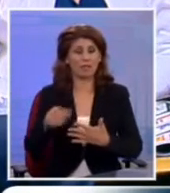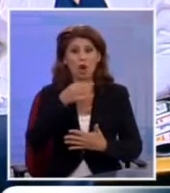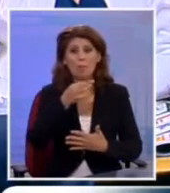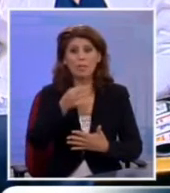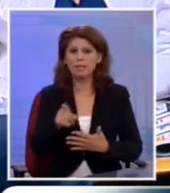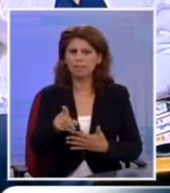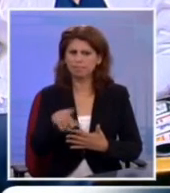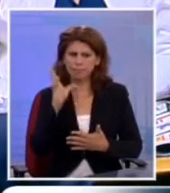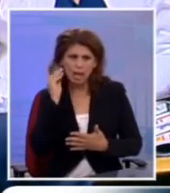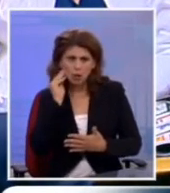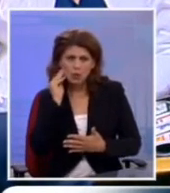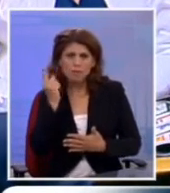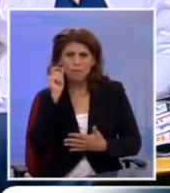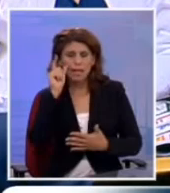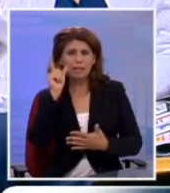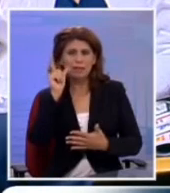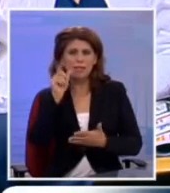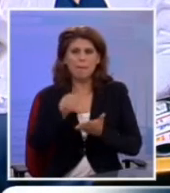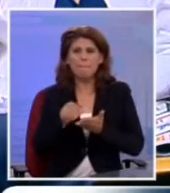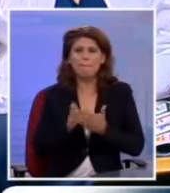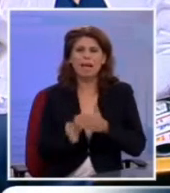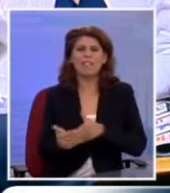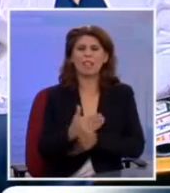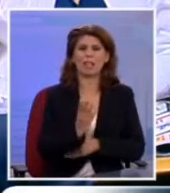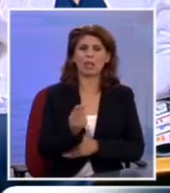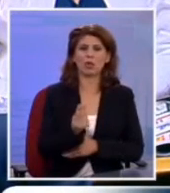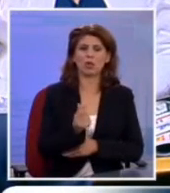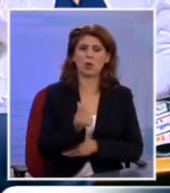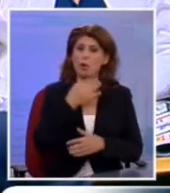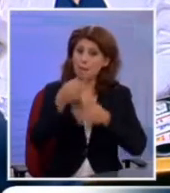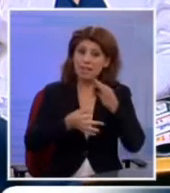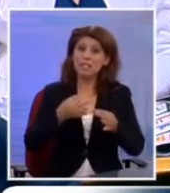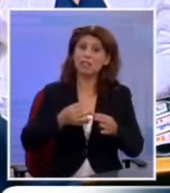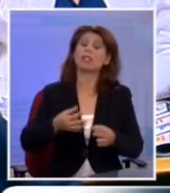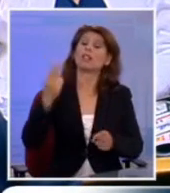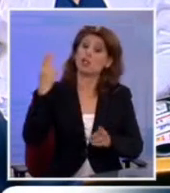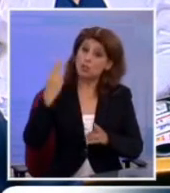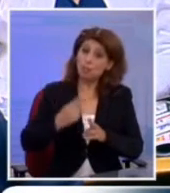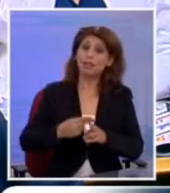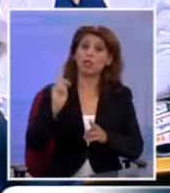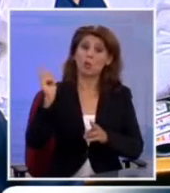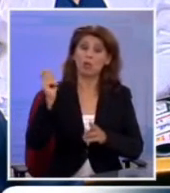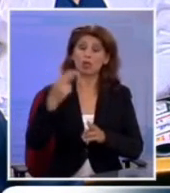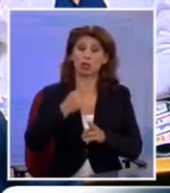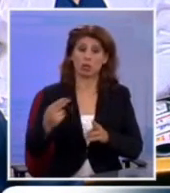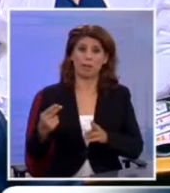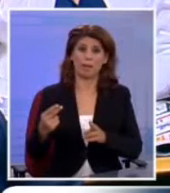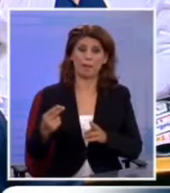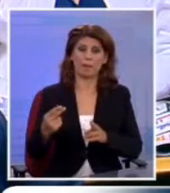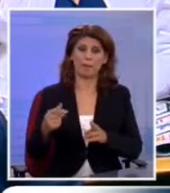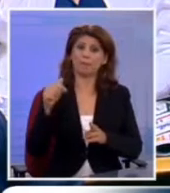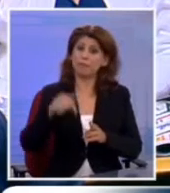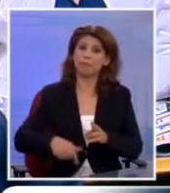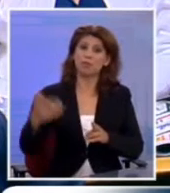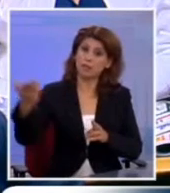την εντύπωση υπεκφυγών να τοποθετηθεί στο μείζον πολιτικό θέμα που σήμερα